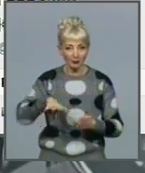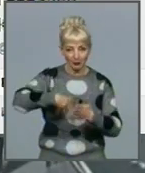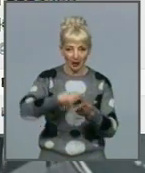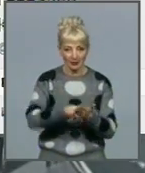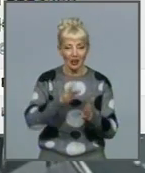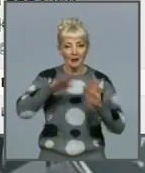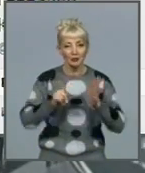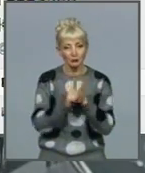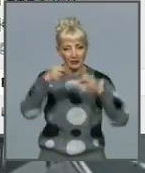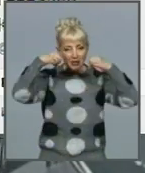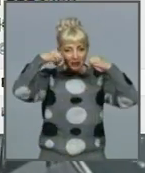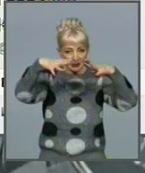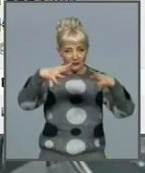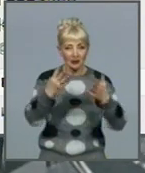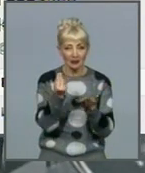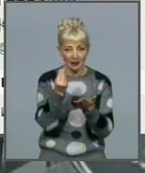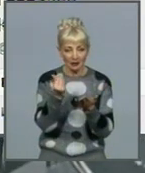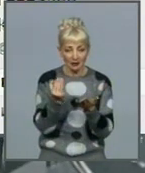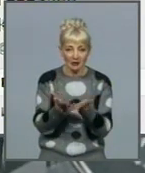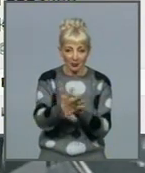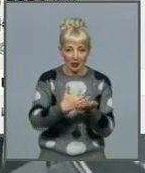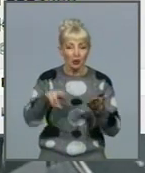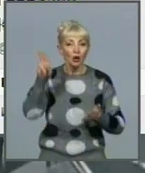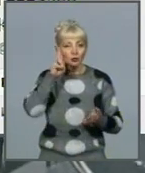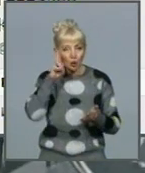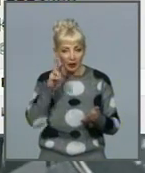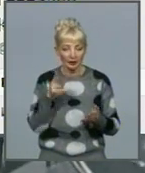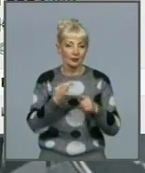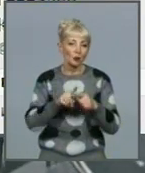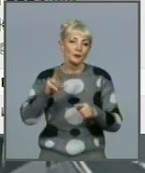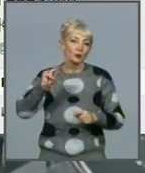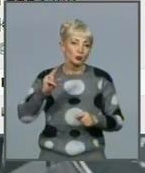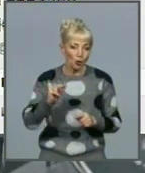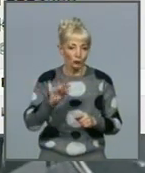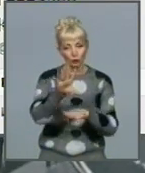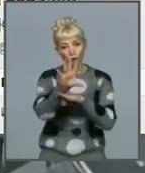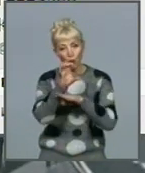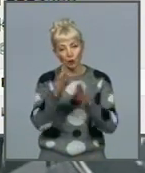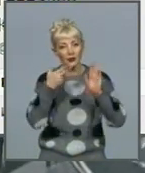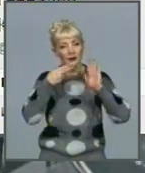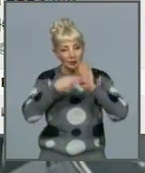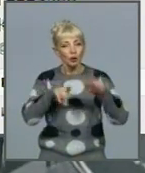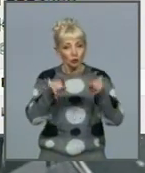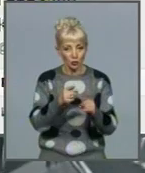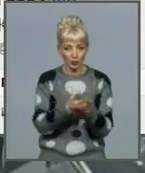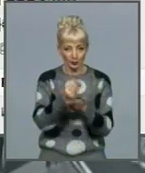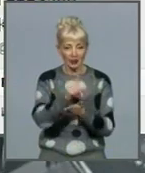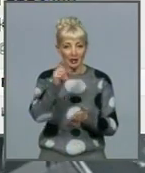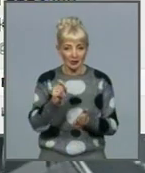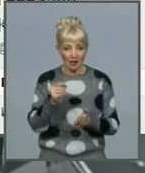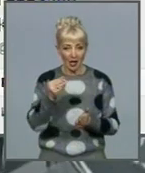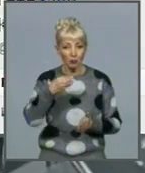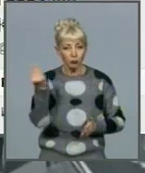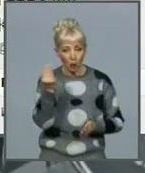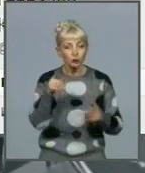так далее. А туалеты? То пропуск делай, на пропуск фото тоже плати. За пропуск тоже плати. Переоформить документы